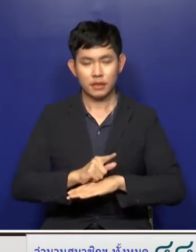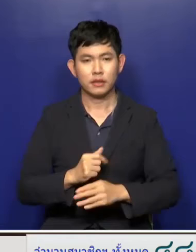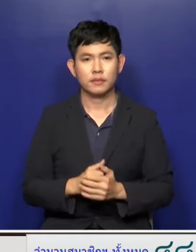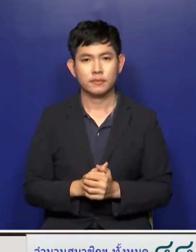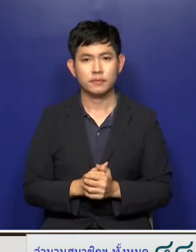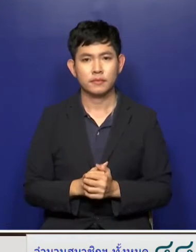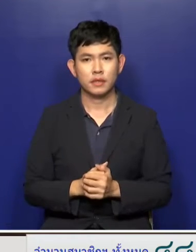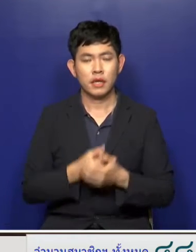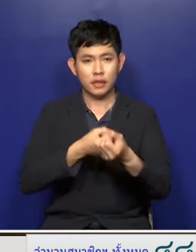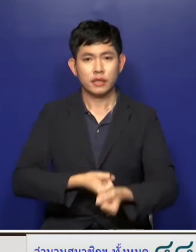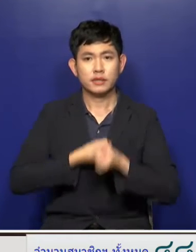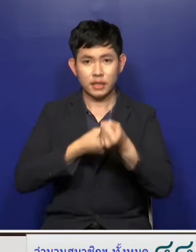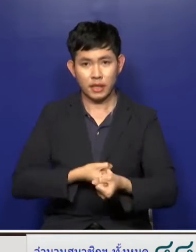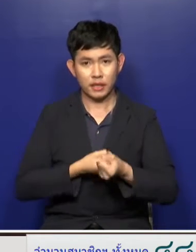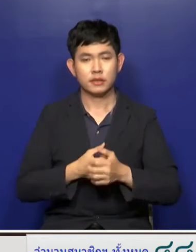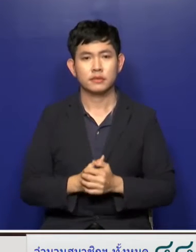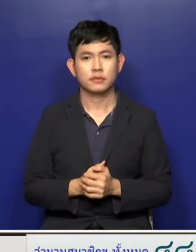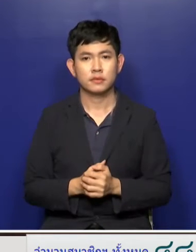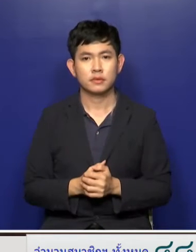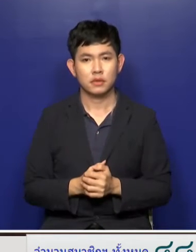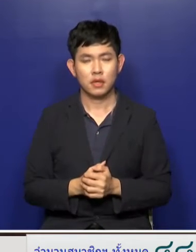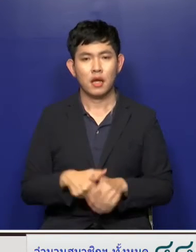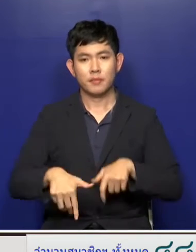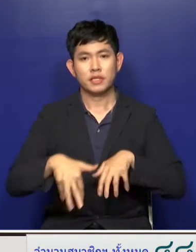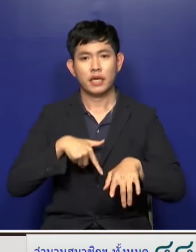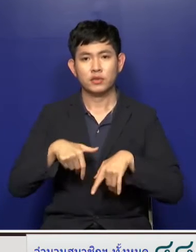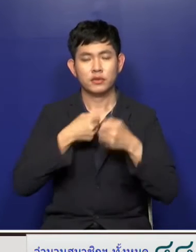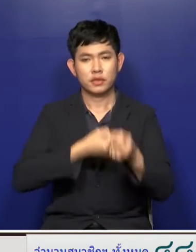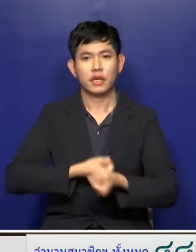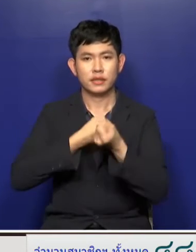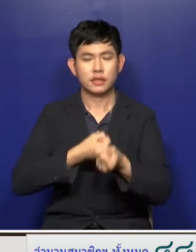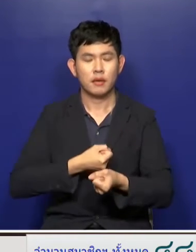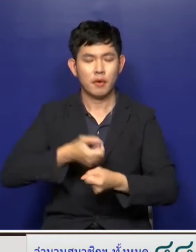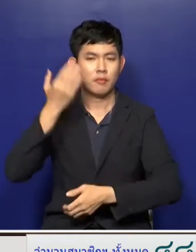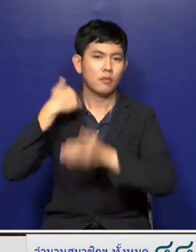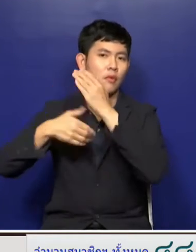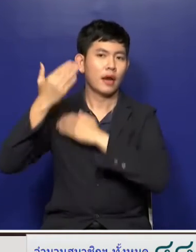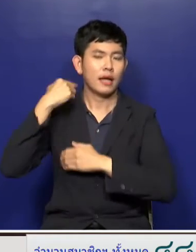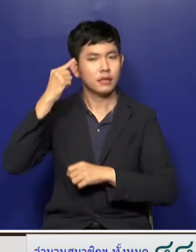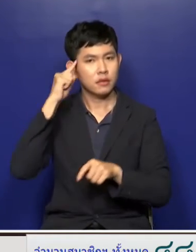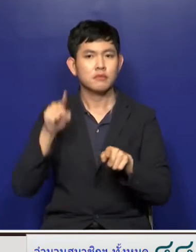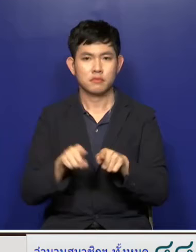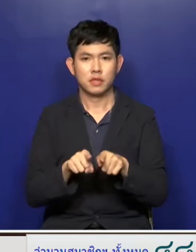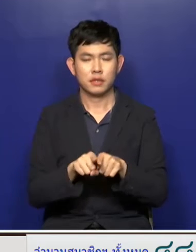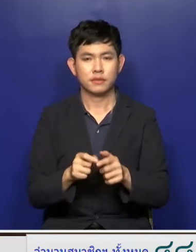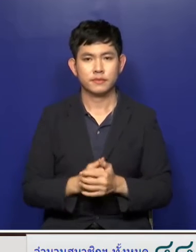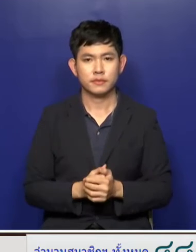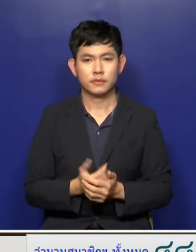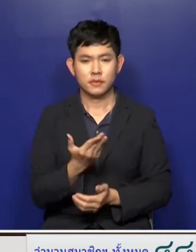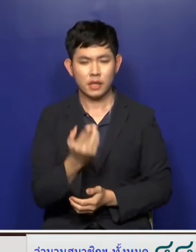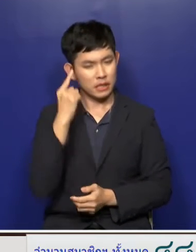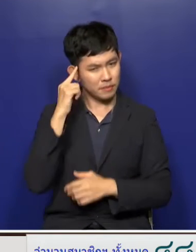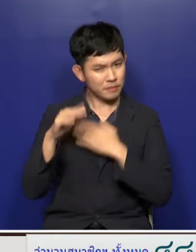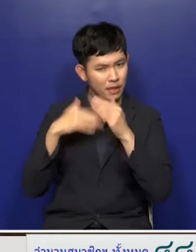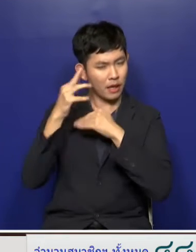การเกศ Cats บอกว่า บาชชนมีการเก Load likeผมกเห็นด้วยแล้ท่านมีการพัฒ